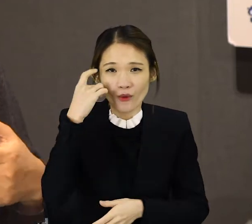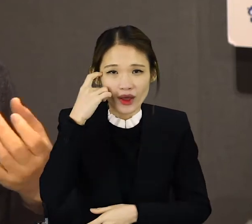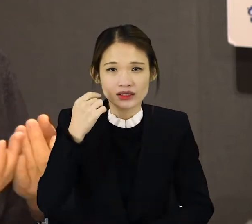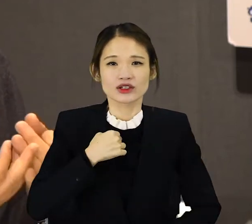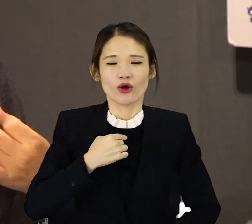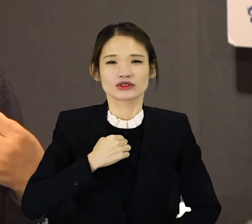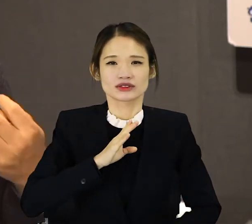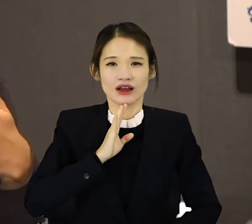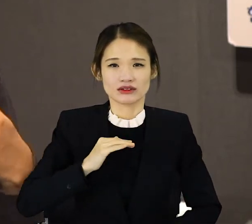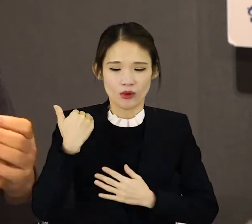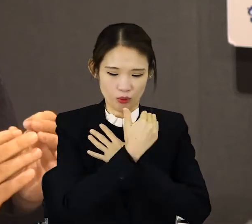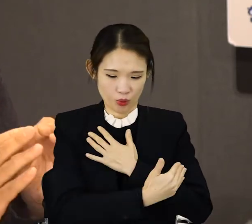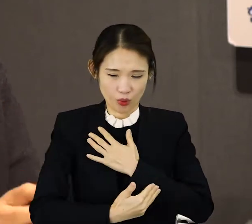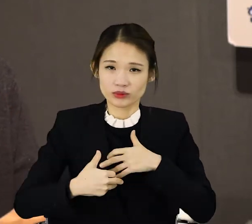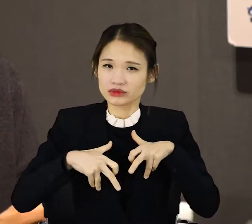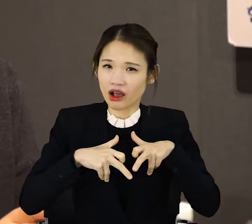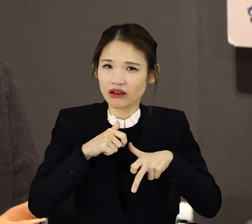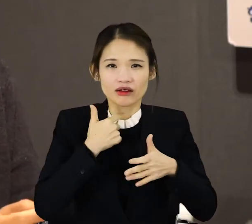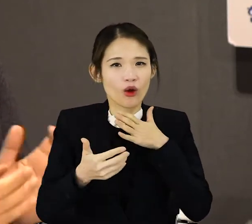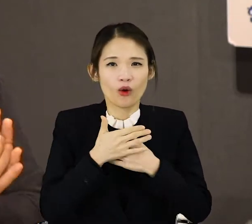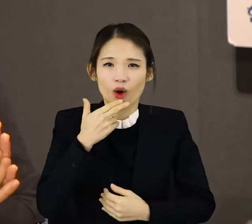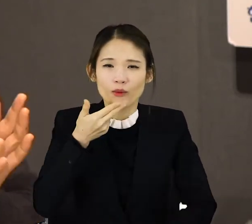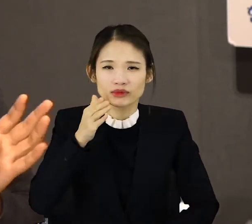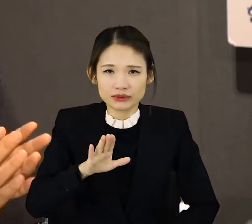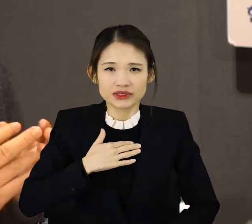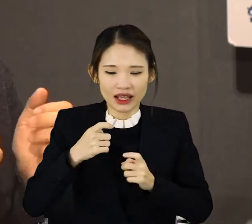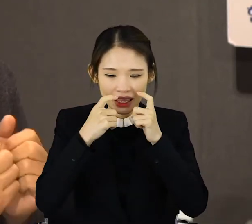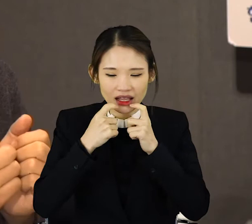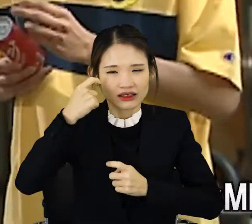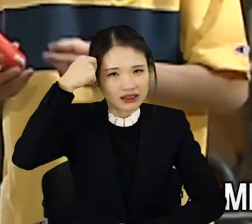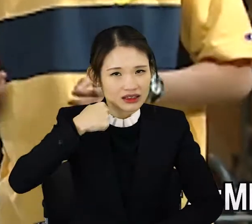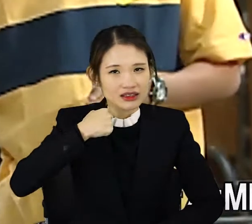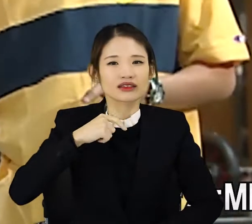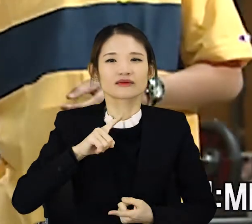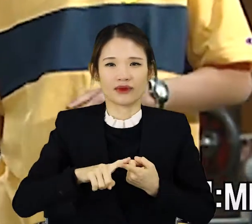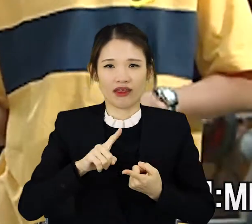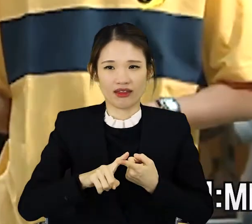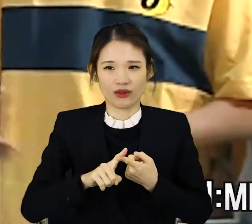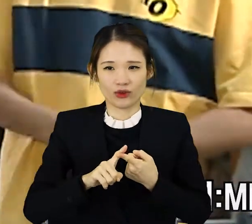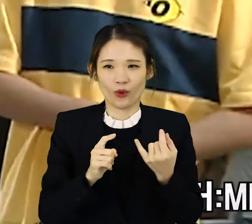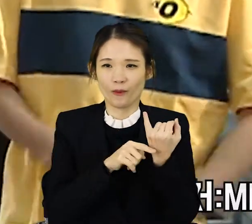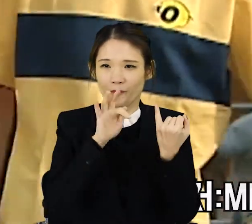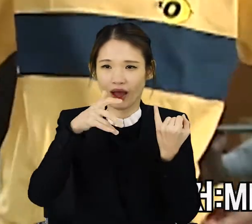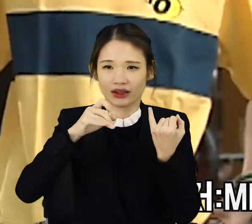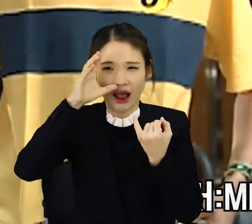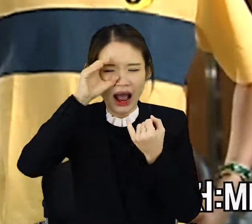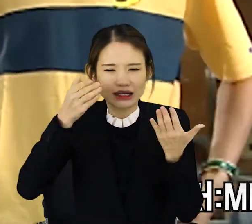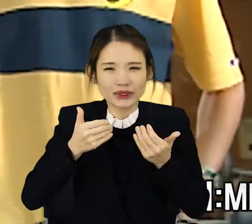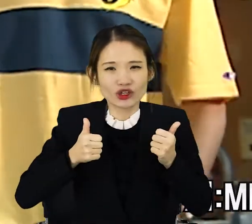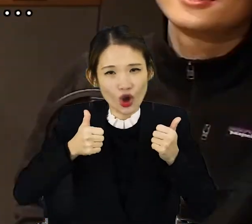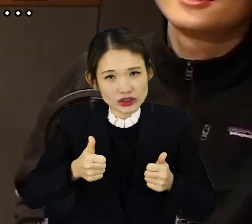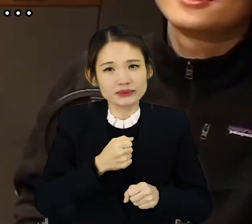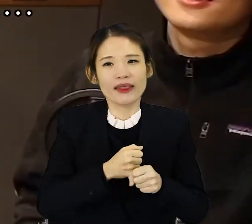사실은 육체적 장애나 이런 그걸 제가 겪어본 적이 별로 없는데 제가 개인적으로 느꼈던 건 저는 그거고. 그래서 그렇게 박경림 씨가 그렇게 논스톱에서 알바를 많이